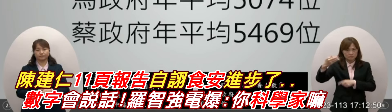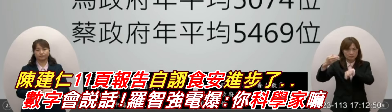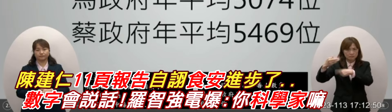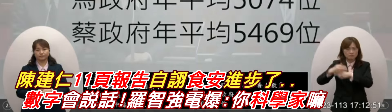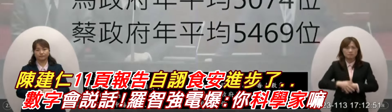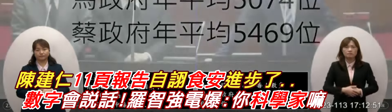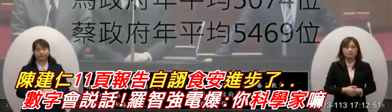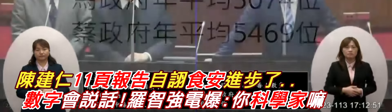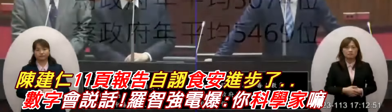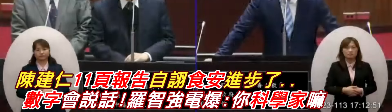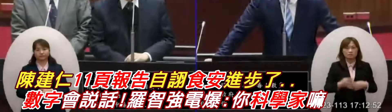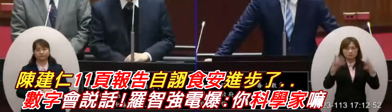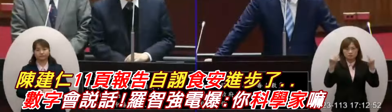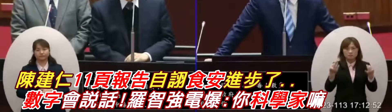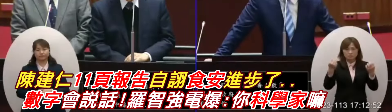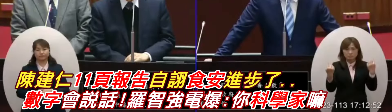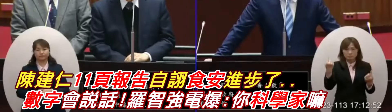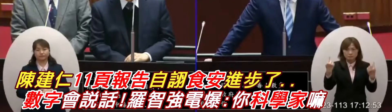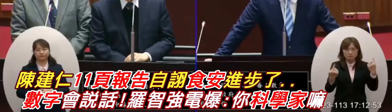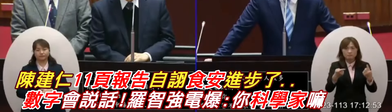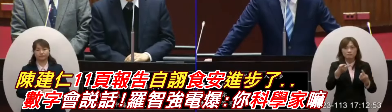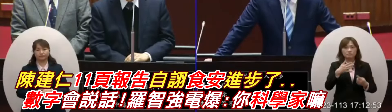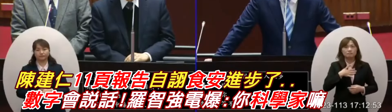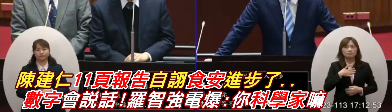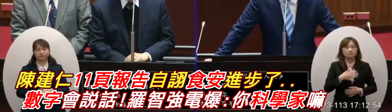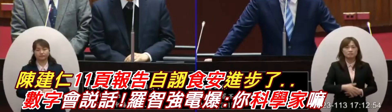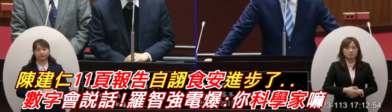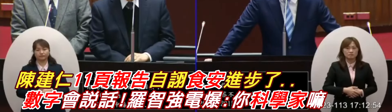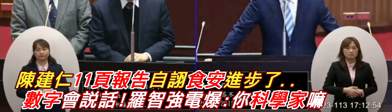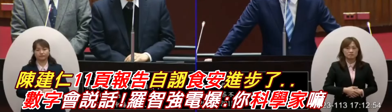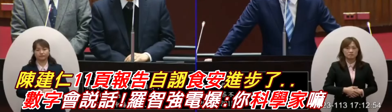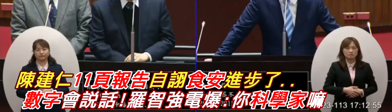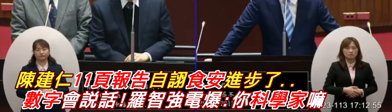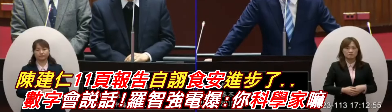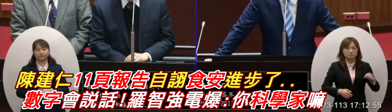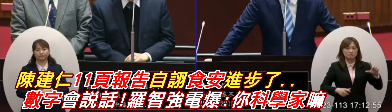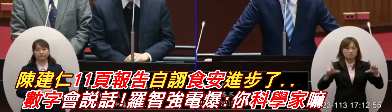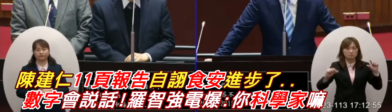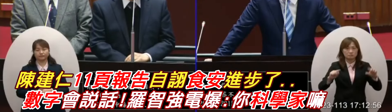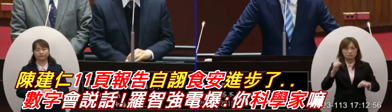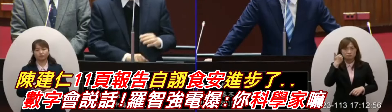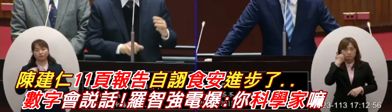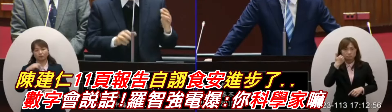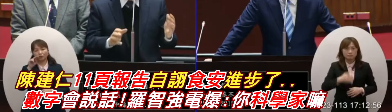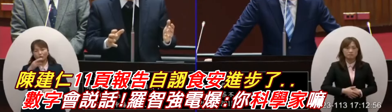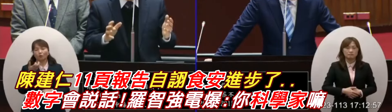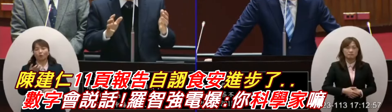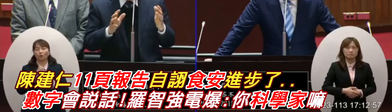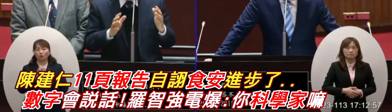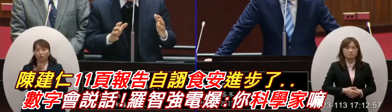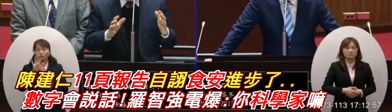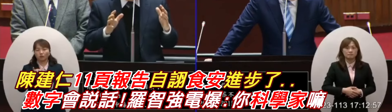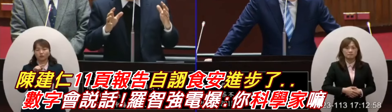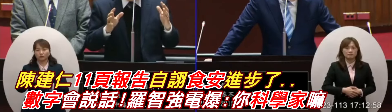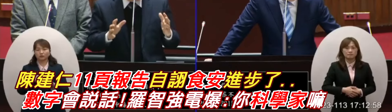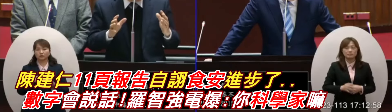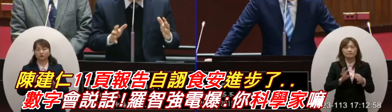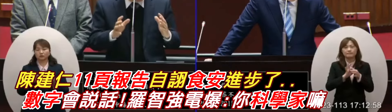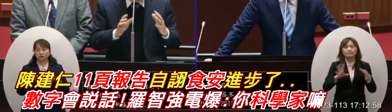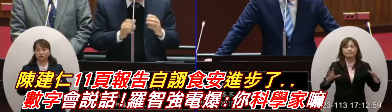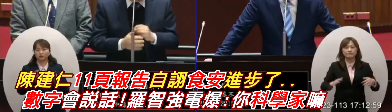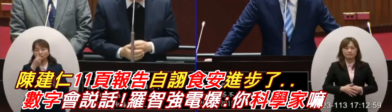5469位。数学总懂吧，院长？哪一个数字高？ 我刚才就跟你讲过，这一个 没关系